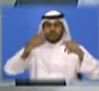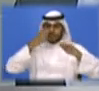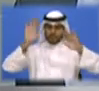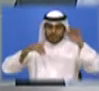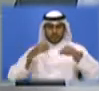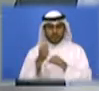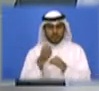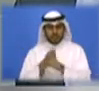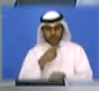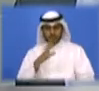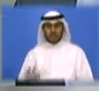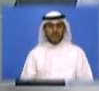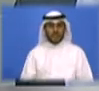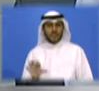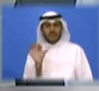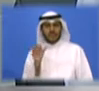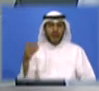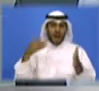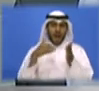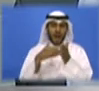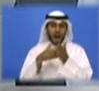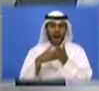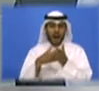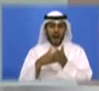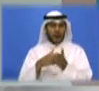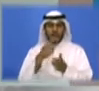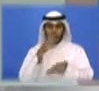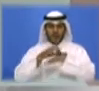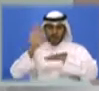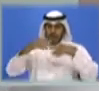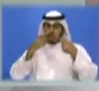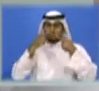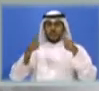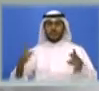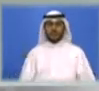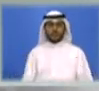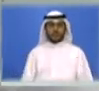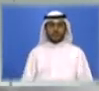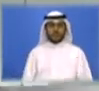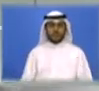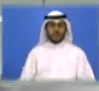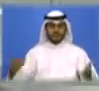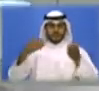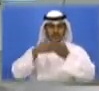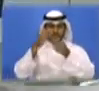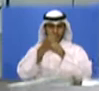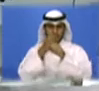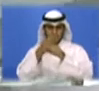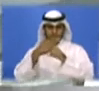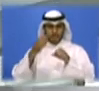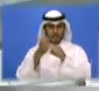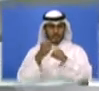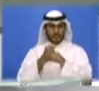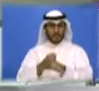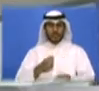يسوون الفحص من الساعة 9 صباحا لآخر مريضة تدخل عندنا. منذ انطلاق البرنامج الوطني للكشف